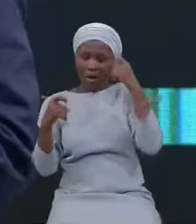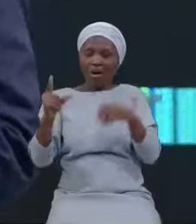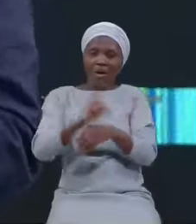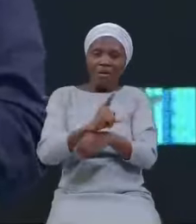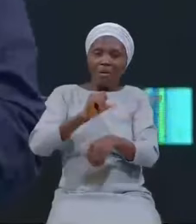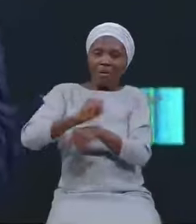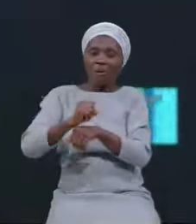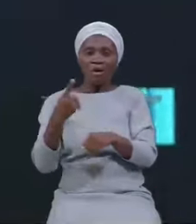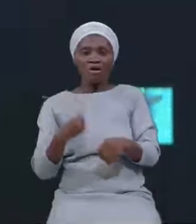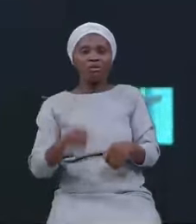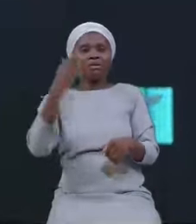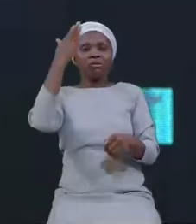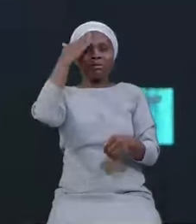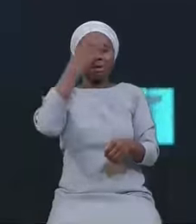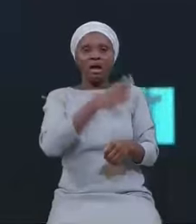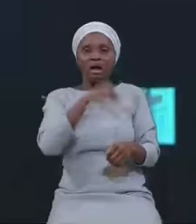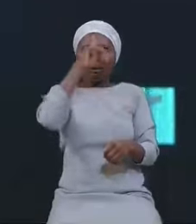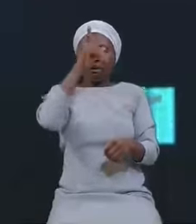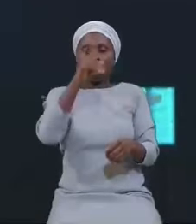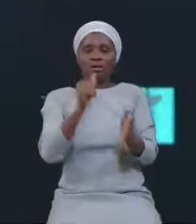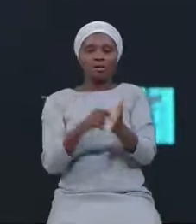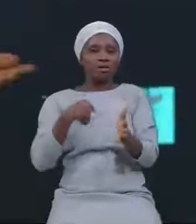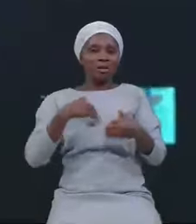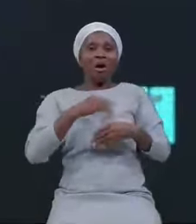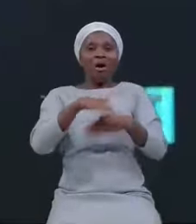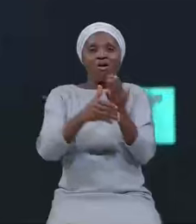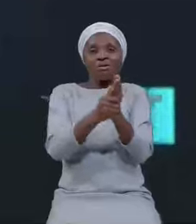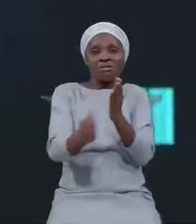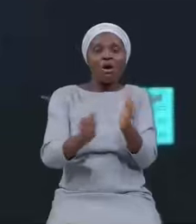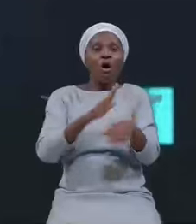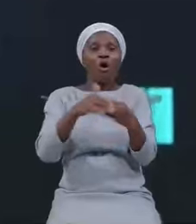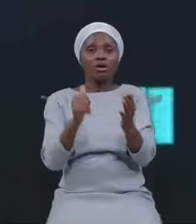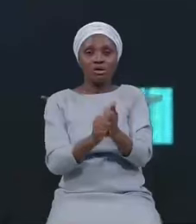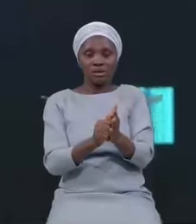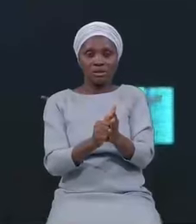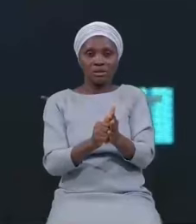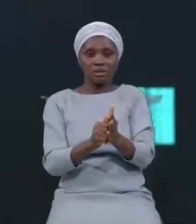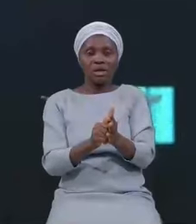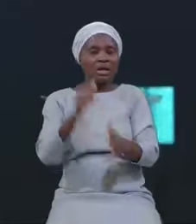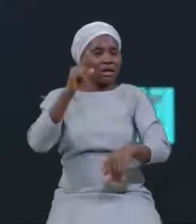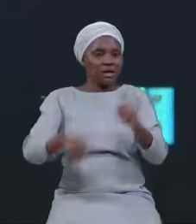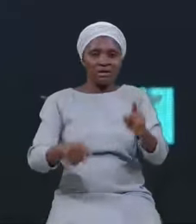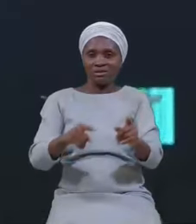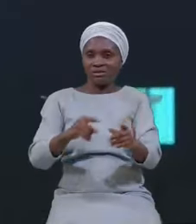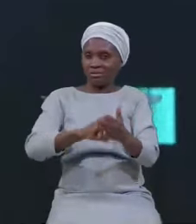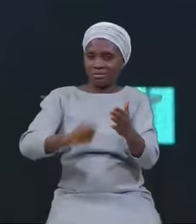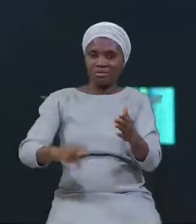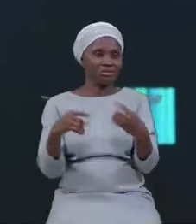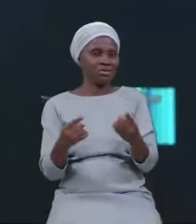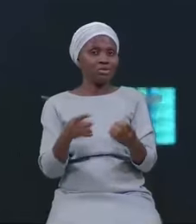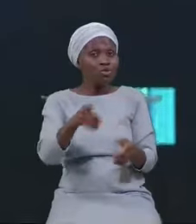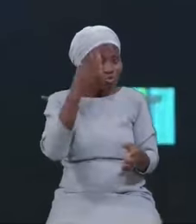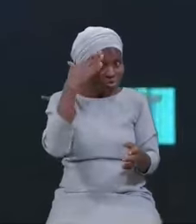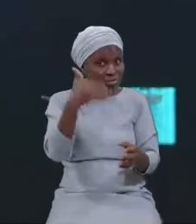acquérons, tout cela ne peut pas ôter le péché. Vous le savez pratiquement, mais il y a des gens qui ont